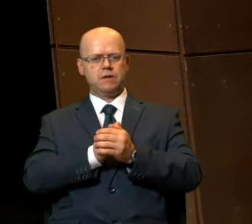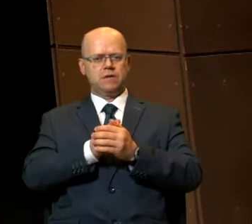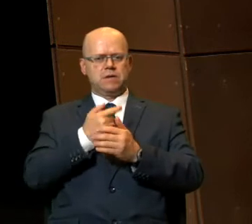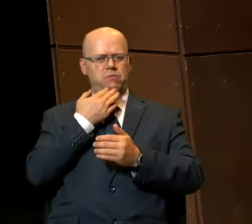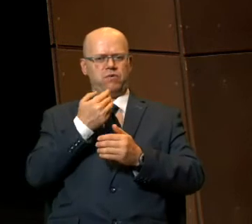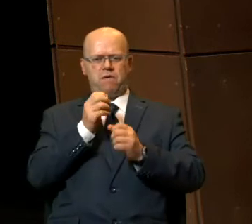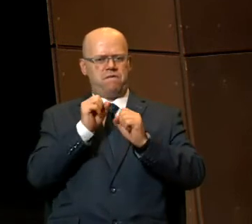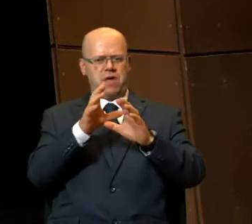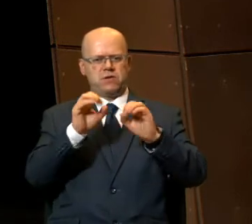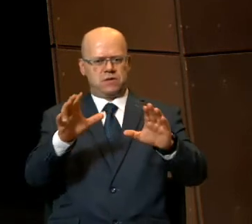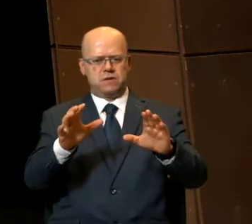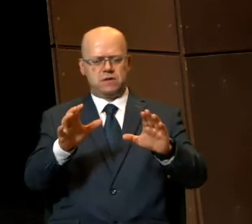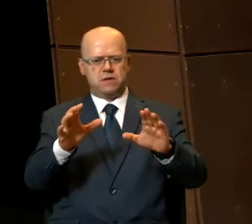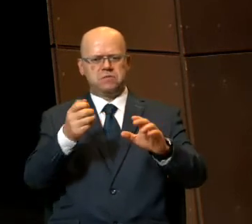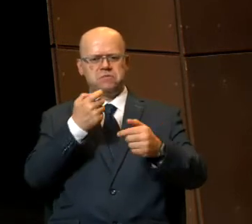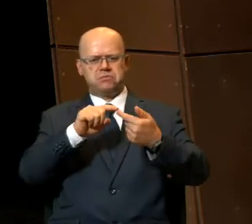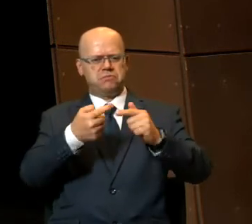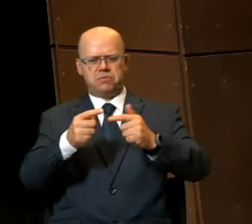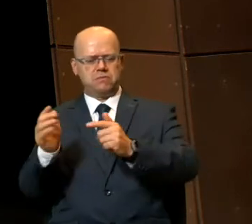interpretować Tischnera, chodziło mu o to, aby